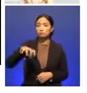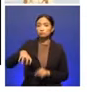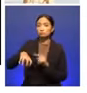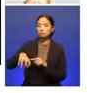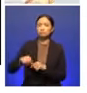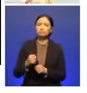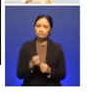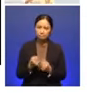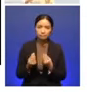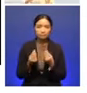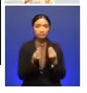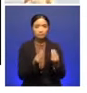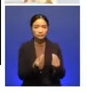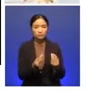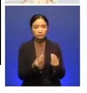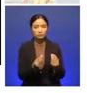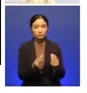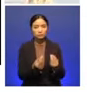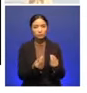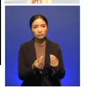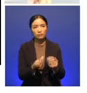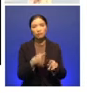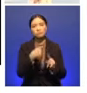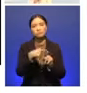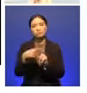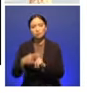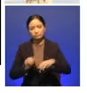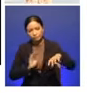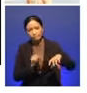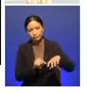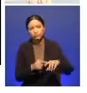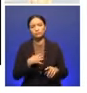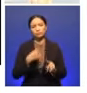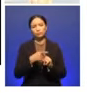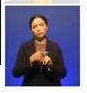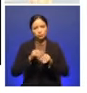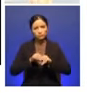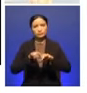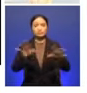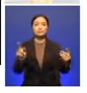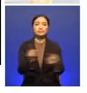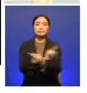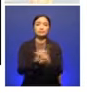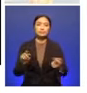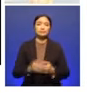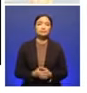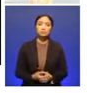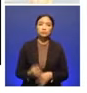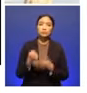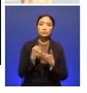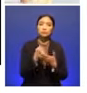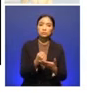ายามที่จะให้สิ่งที่มันเป็นเรื่องทางบวกของเรือนจำเนี่ยออกไปสู่สังคมเพื่อให้เขาเนี่ยสามาร